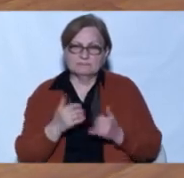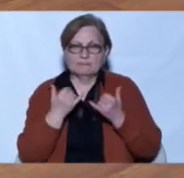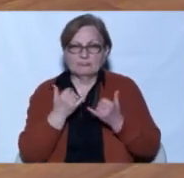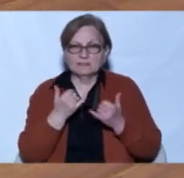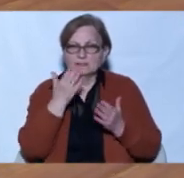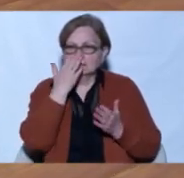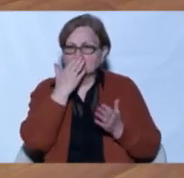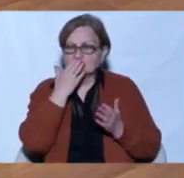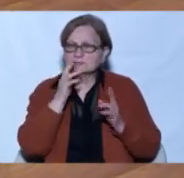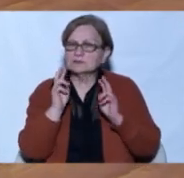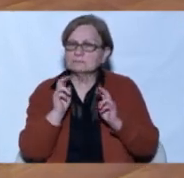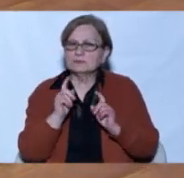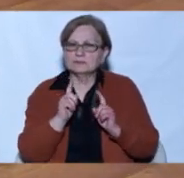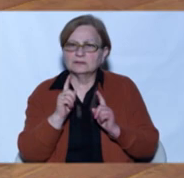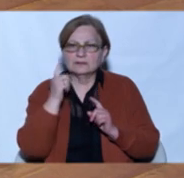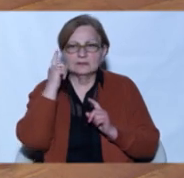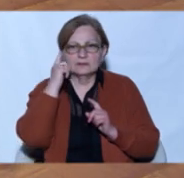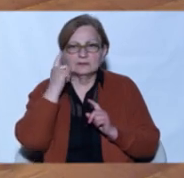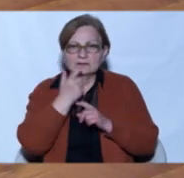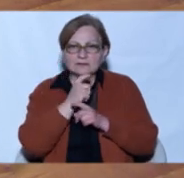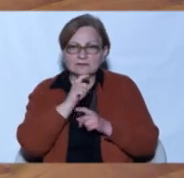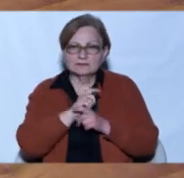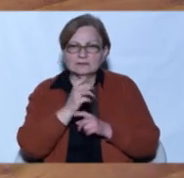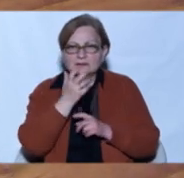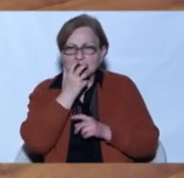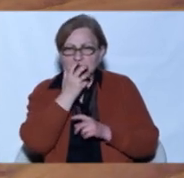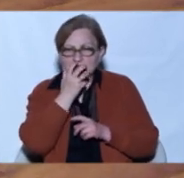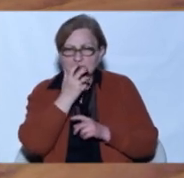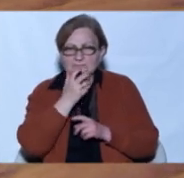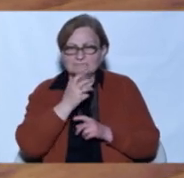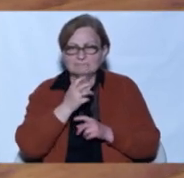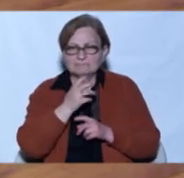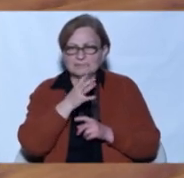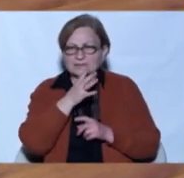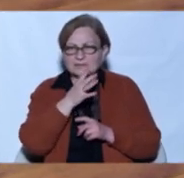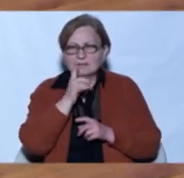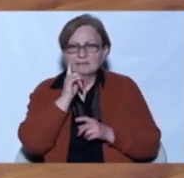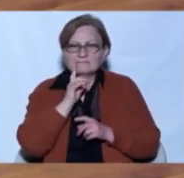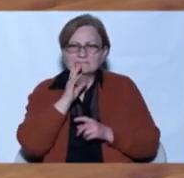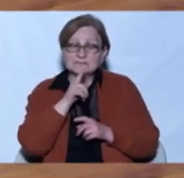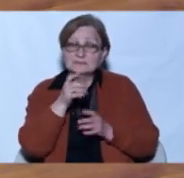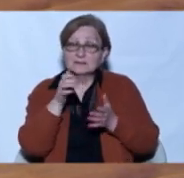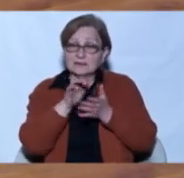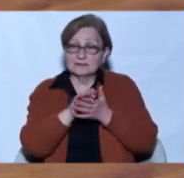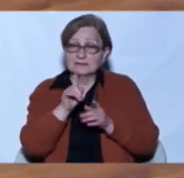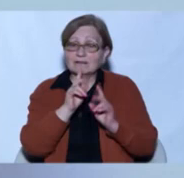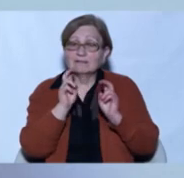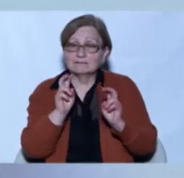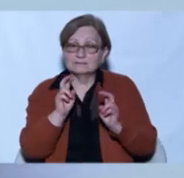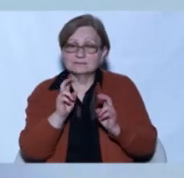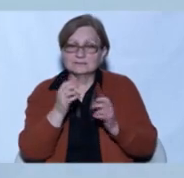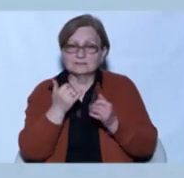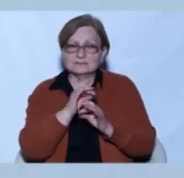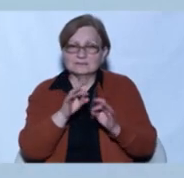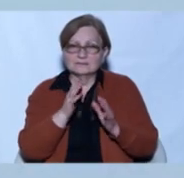დღევანდელი გაკვეთილის თემა, ვფიქრობ, რომ იქნება ძალიან თბილი და ვიდრე იმ ტექსტს გაგაცნობდე, რომელსაც დღეს